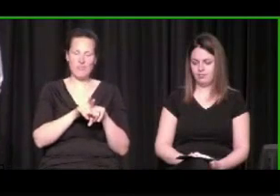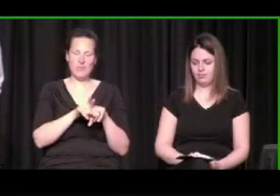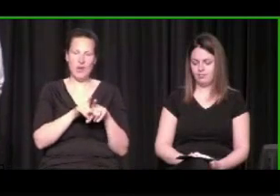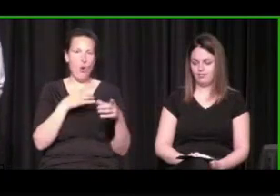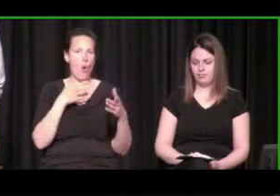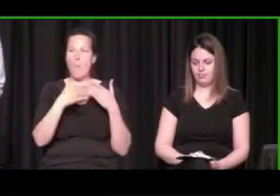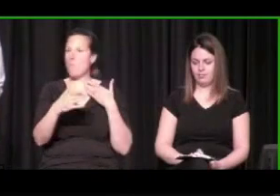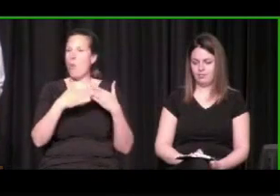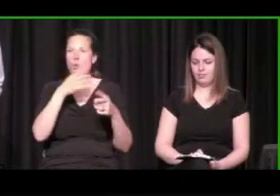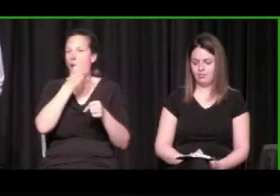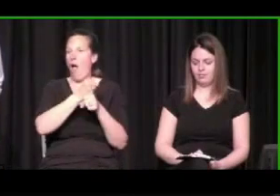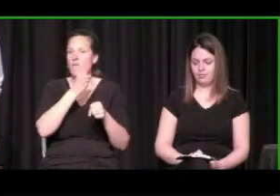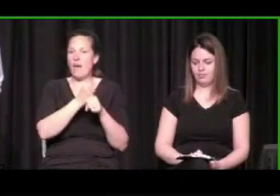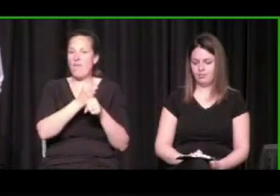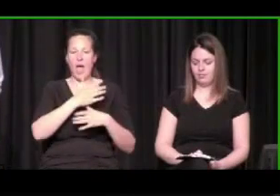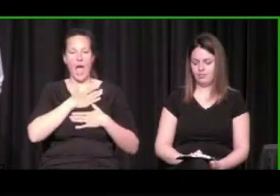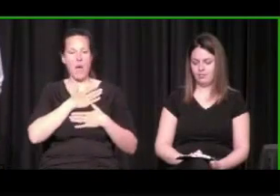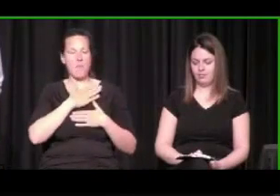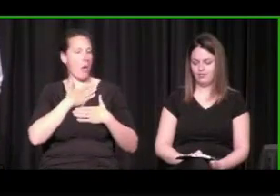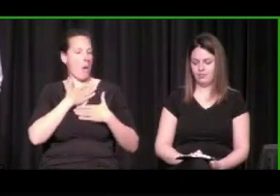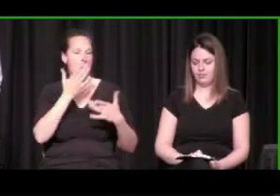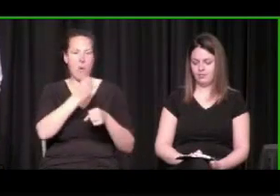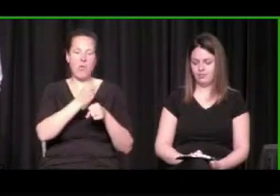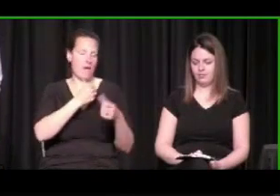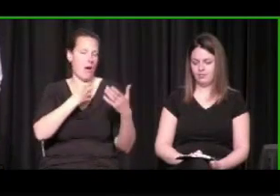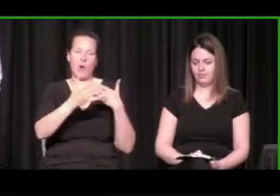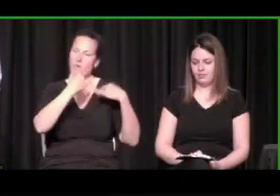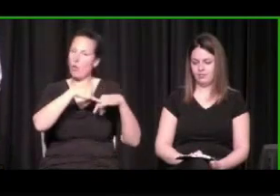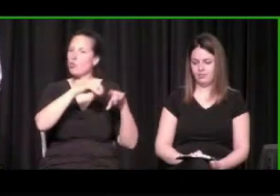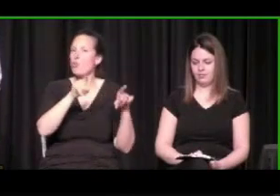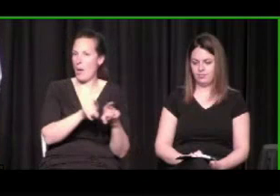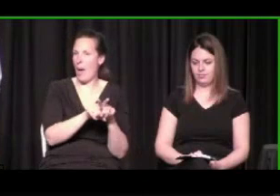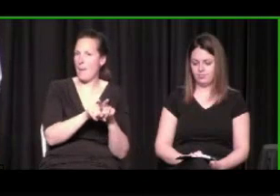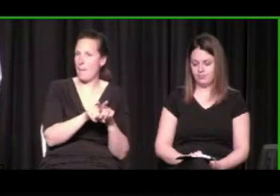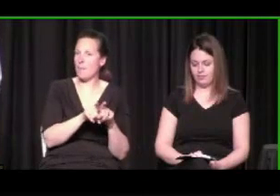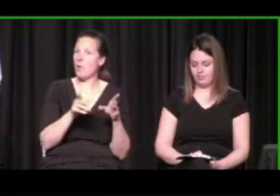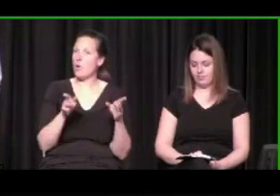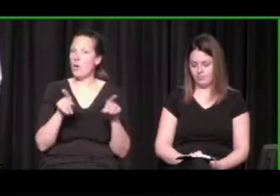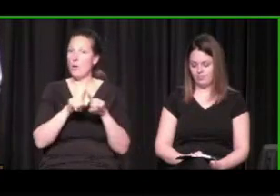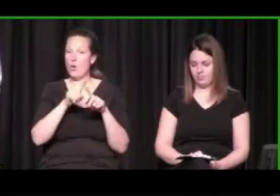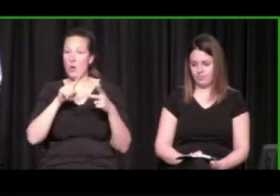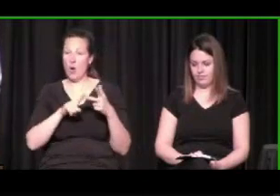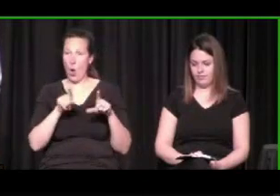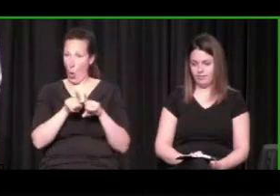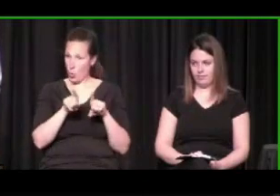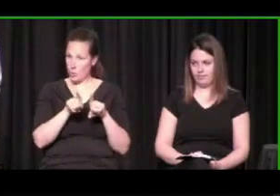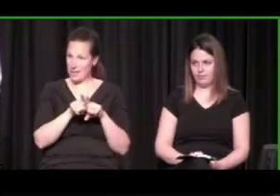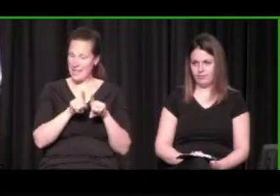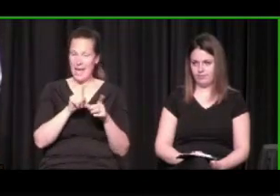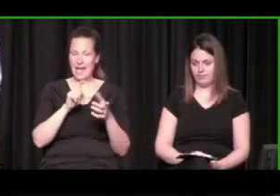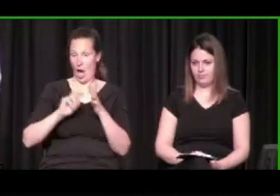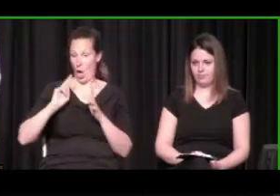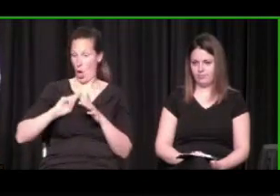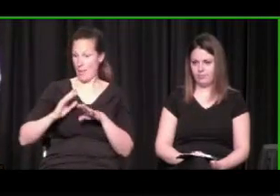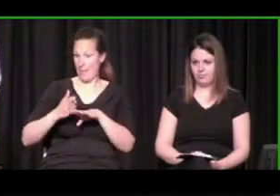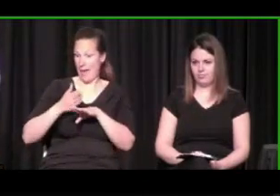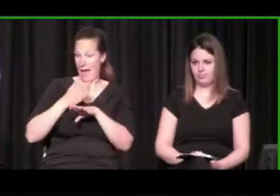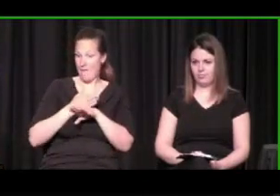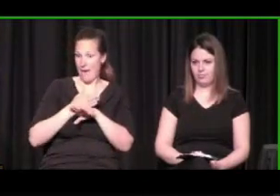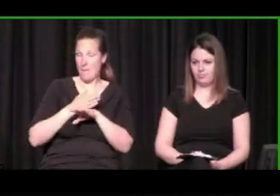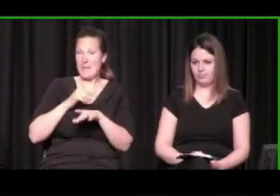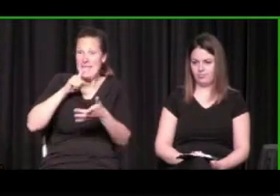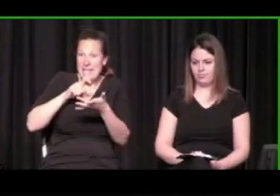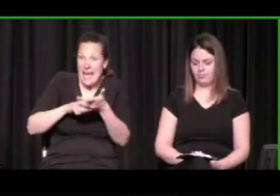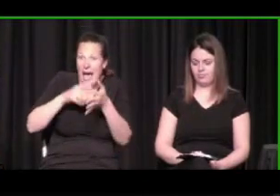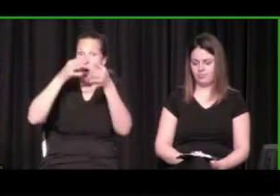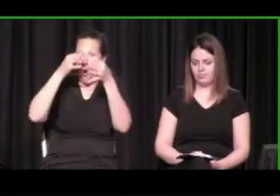continuité, peu importe finalement que j'appréciais ou pas ce que je faisais. Faites perception également de pouvoir au moment de la retraite, mais sur le choix